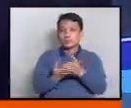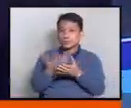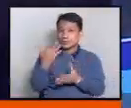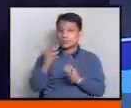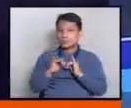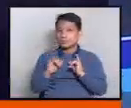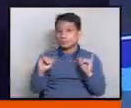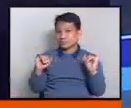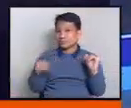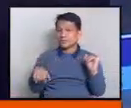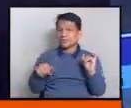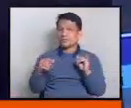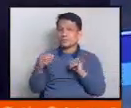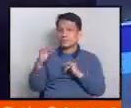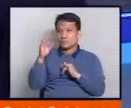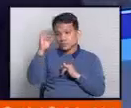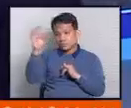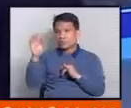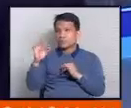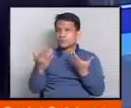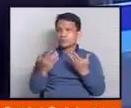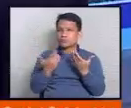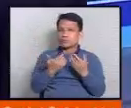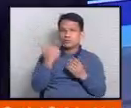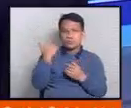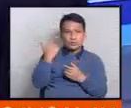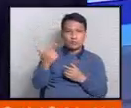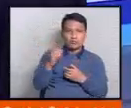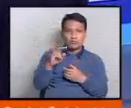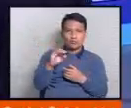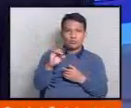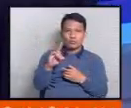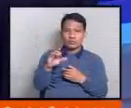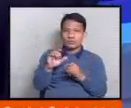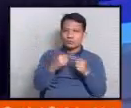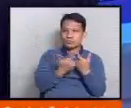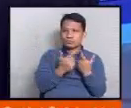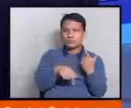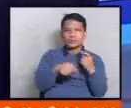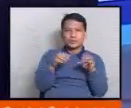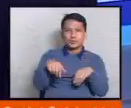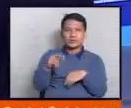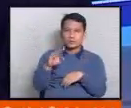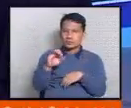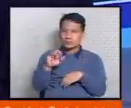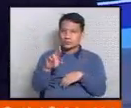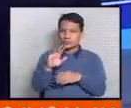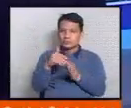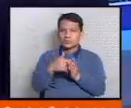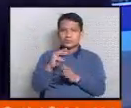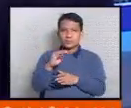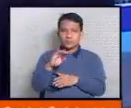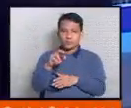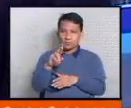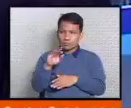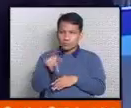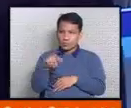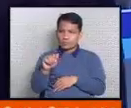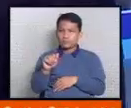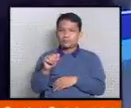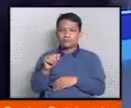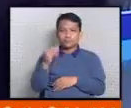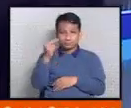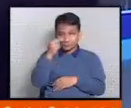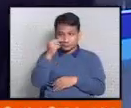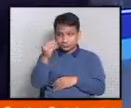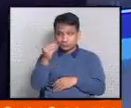yumayaman nilang kababayan. Kilala sila bilang Goldie Group na nag-ooperate sa NCR, Central Luzon at sa Mimaropa.